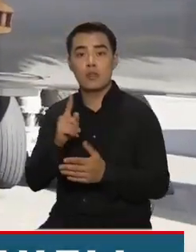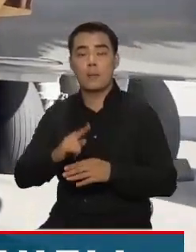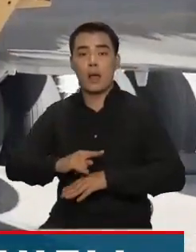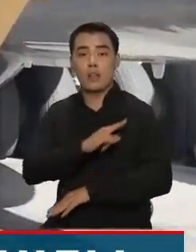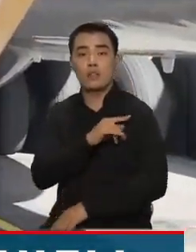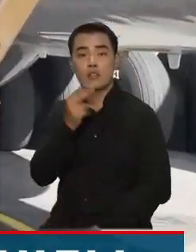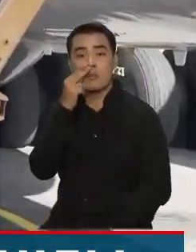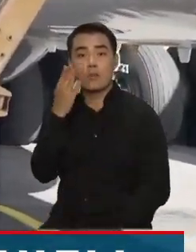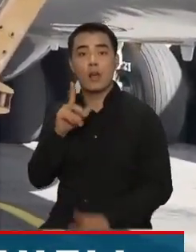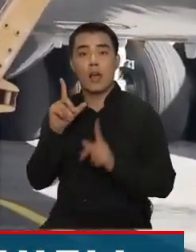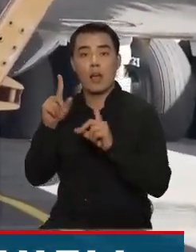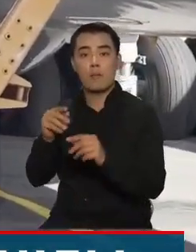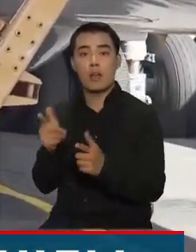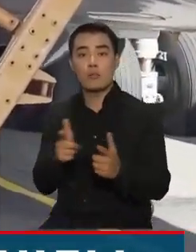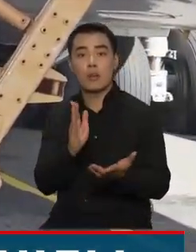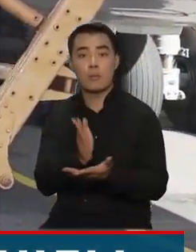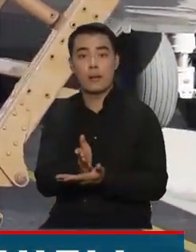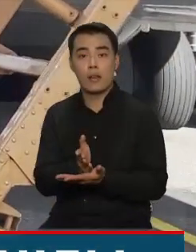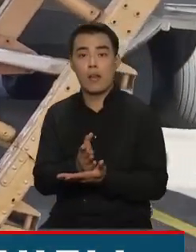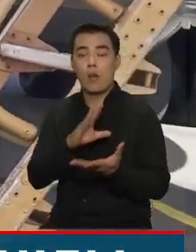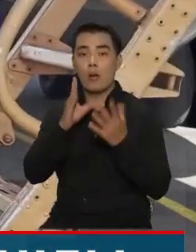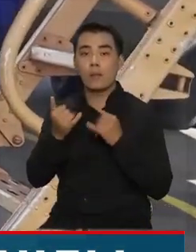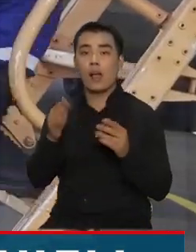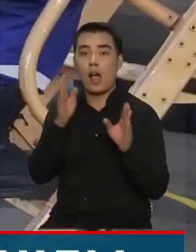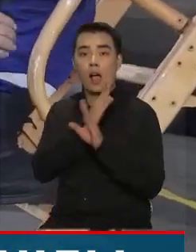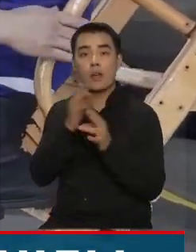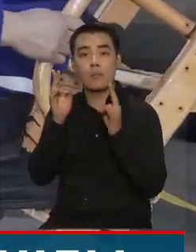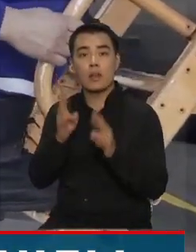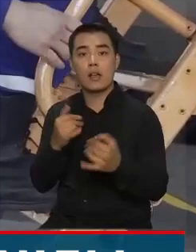Шымкент қаласынан шуға әзір. Айта кетейін, табиғат